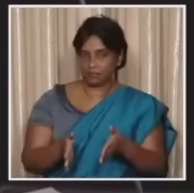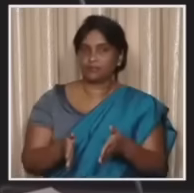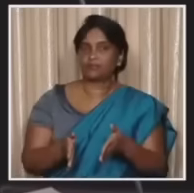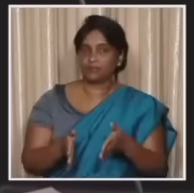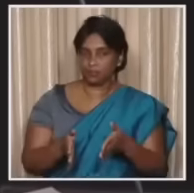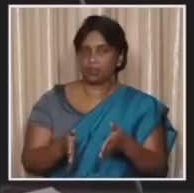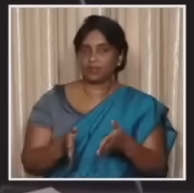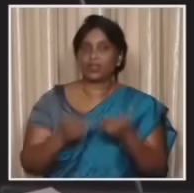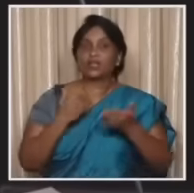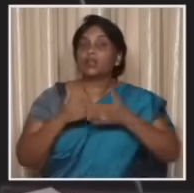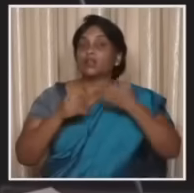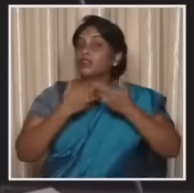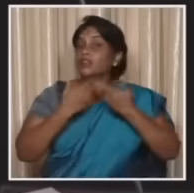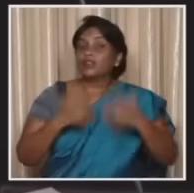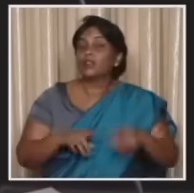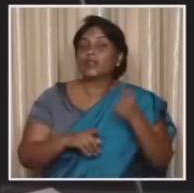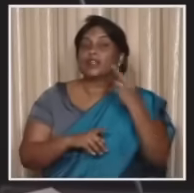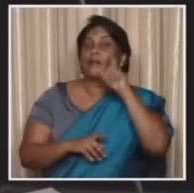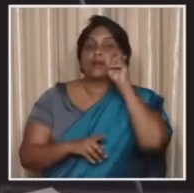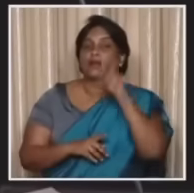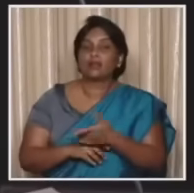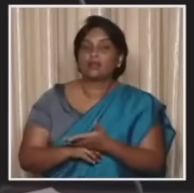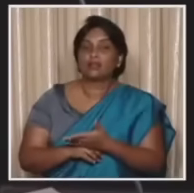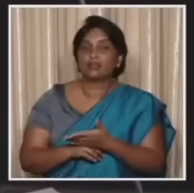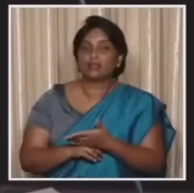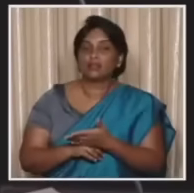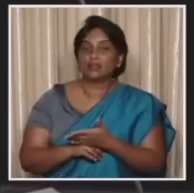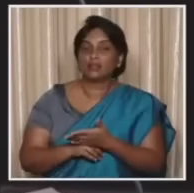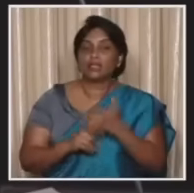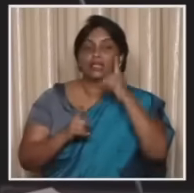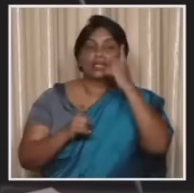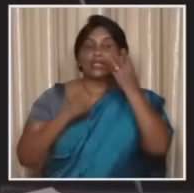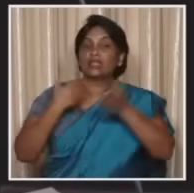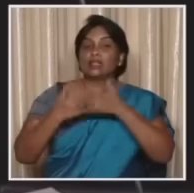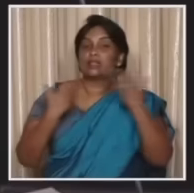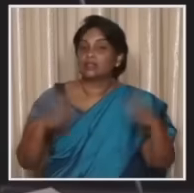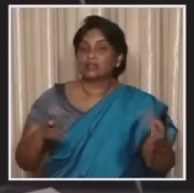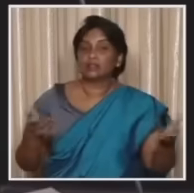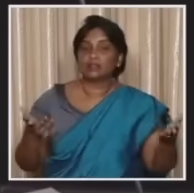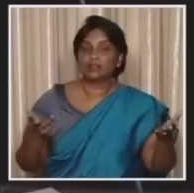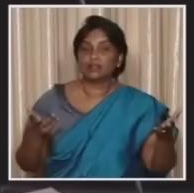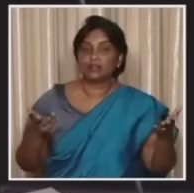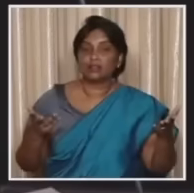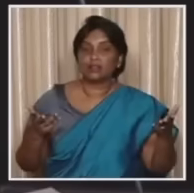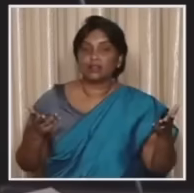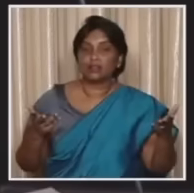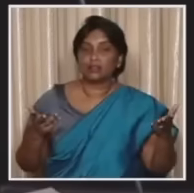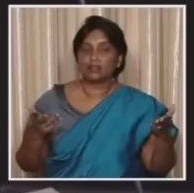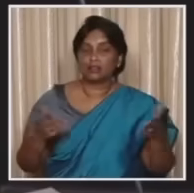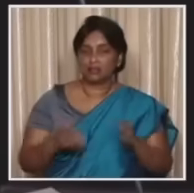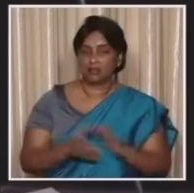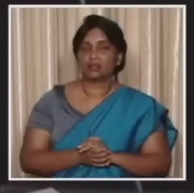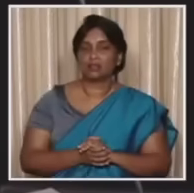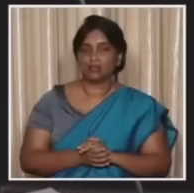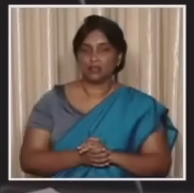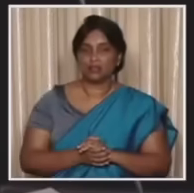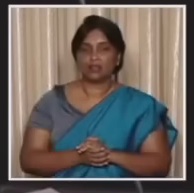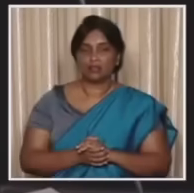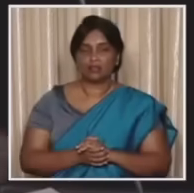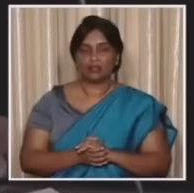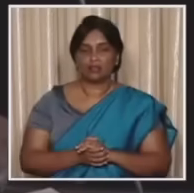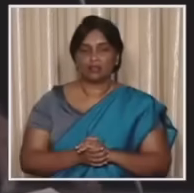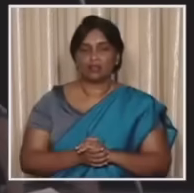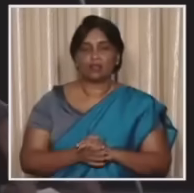හරිද? කීයක් ඉවරනාද කියලා ටික හොයලා බලන්නකෝ. කීයක් ඉවරනාද කියලා මලේ කියක් ඉවරනාද කියලා හොයලා